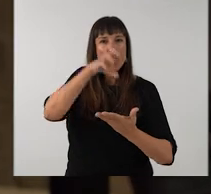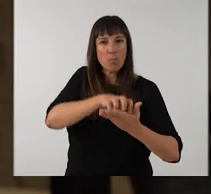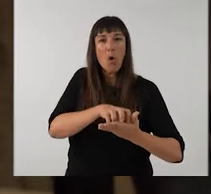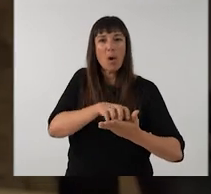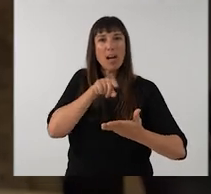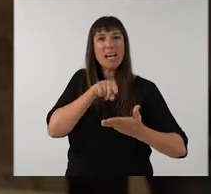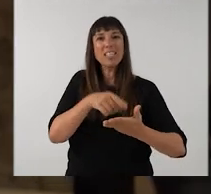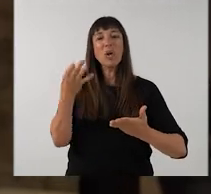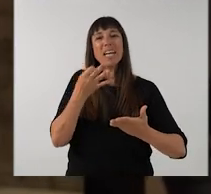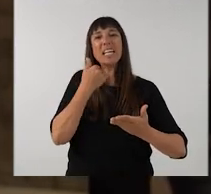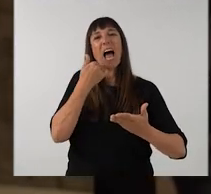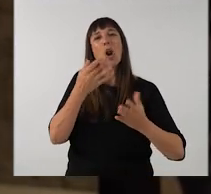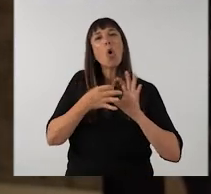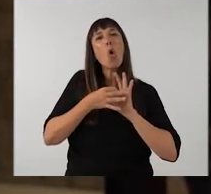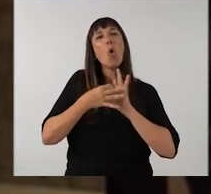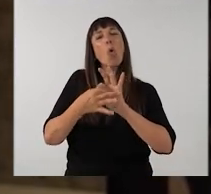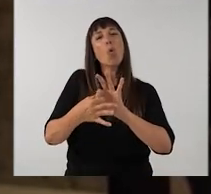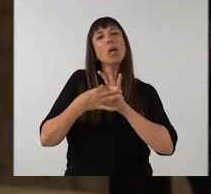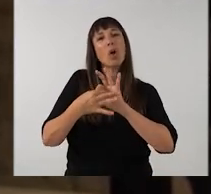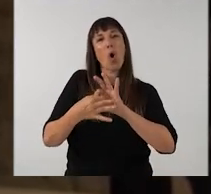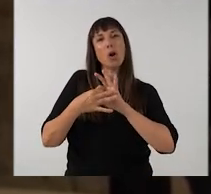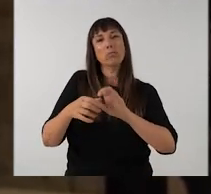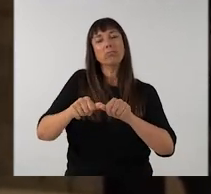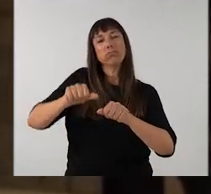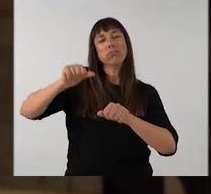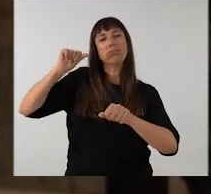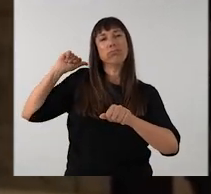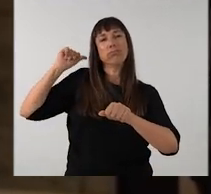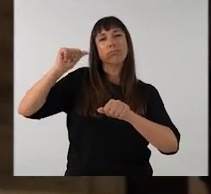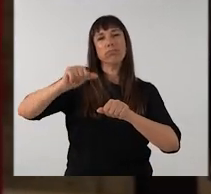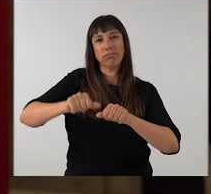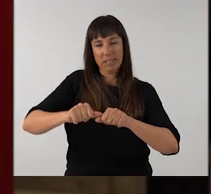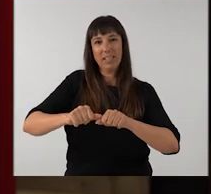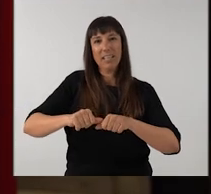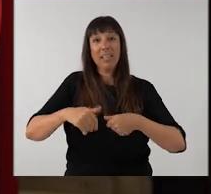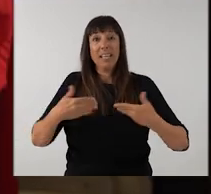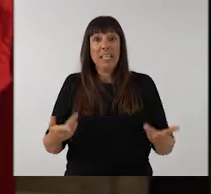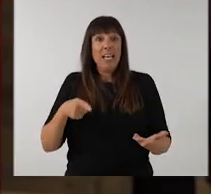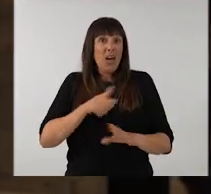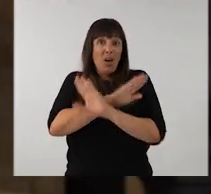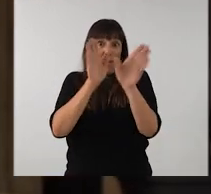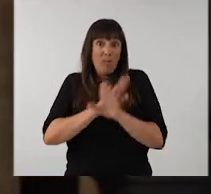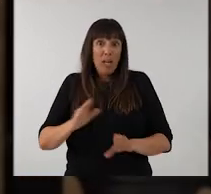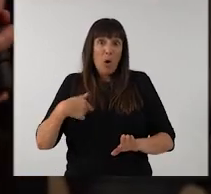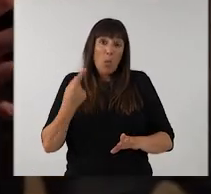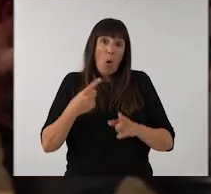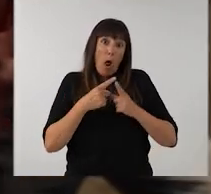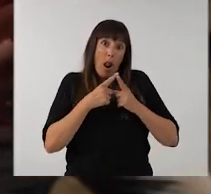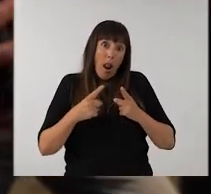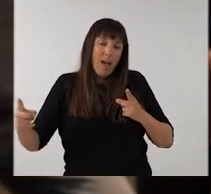contenen, és també quelcom que ens uneix, no? al llarg dels temps. I això és tot. M'he allargat